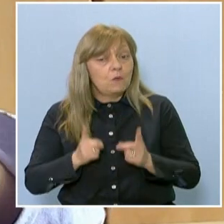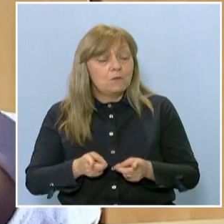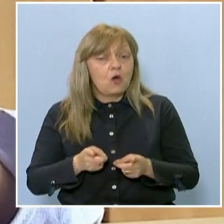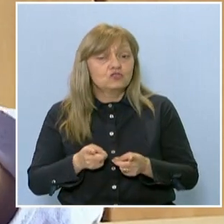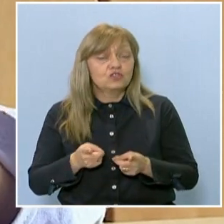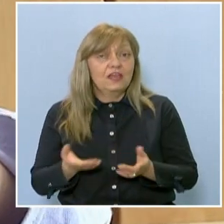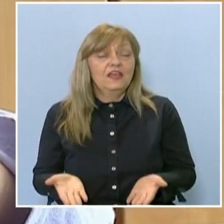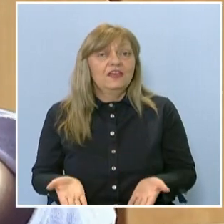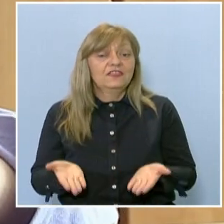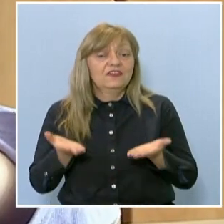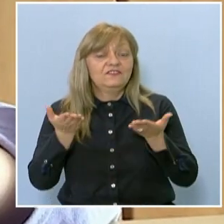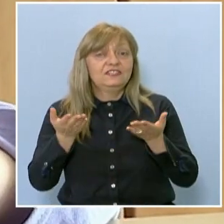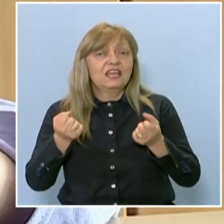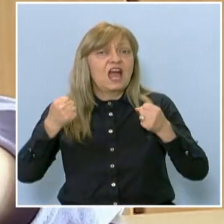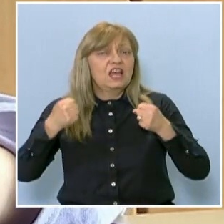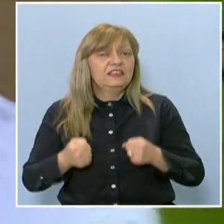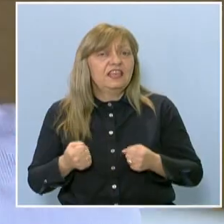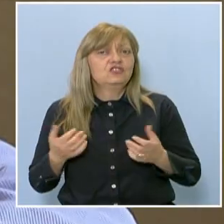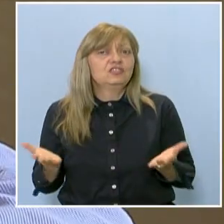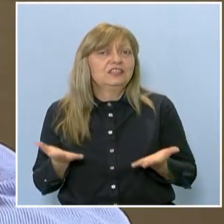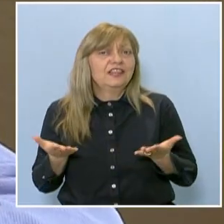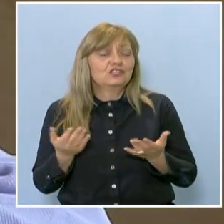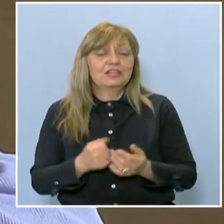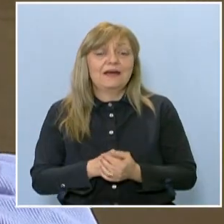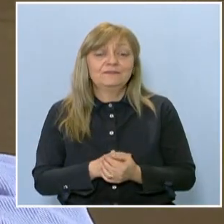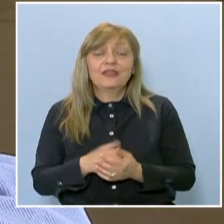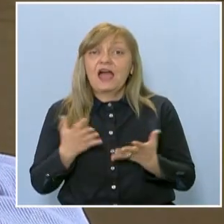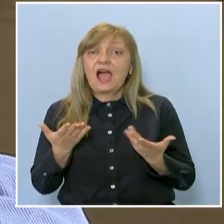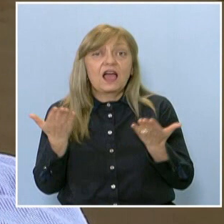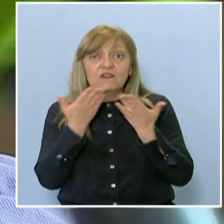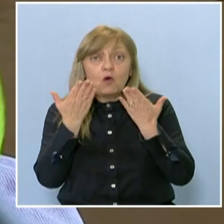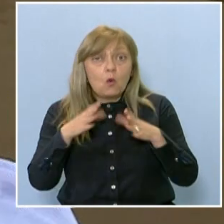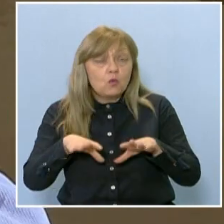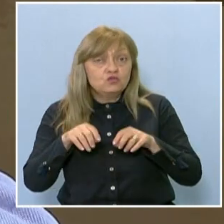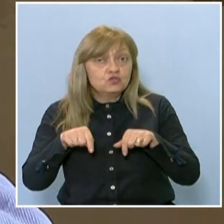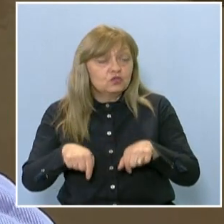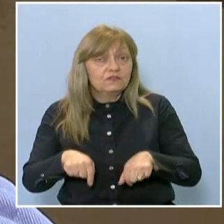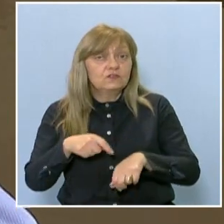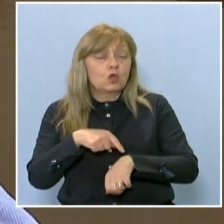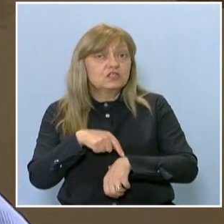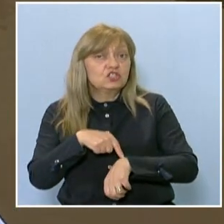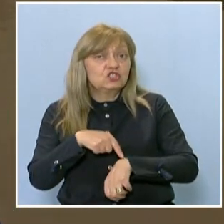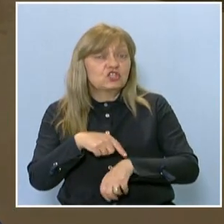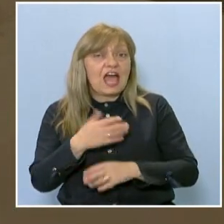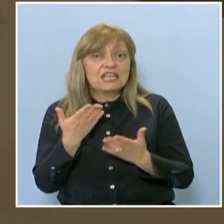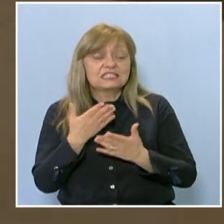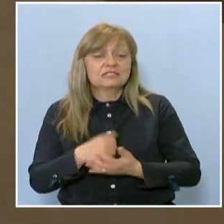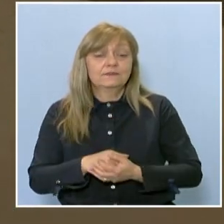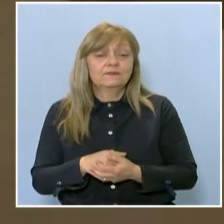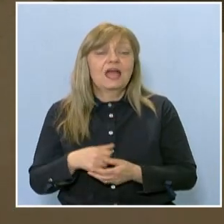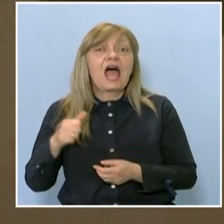да вдига много тежки неща. А какво учите тук в този час? Прави за